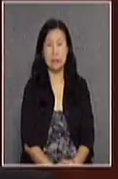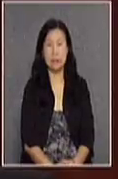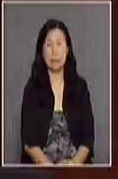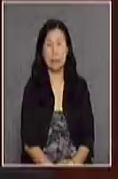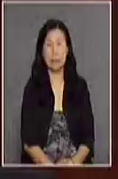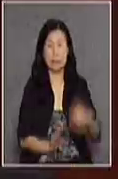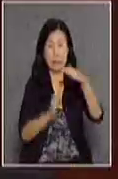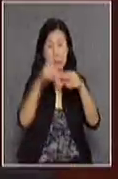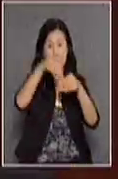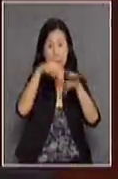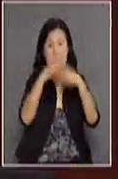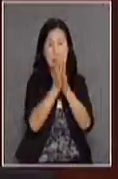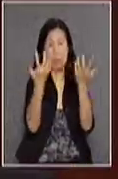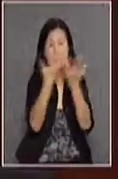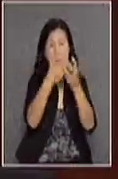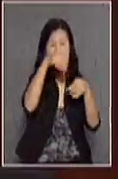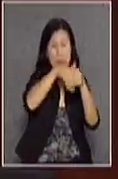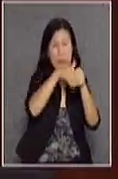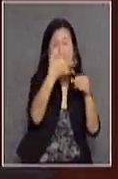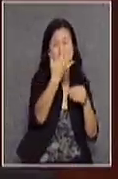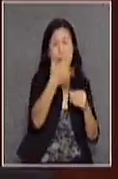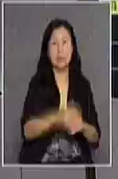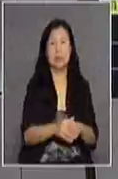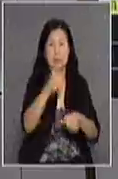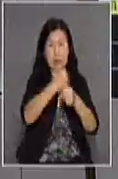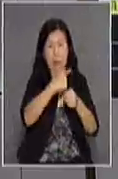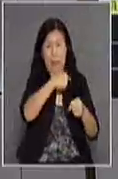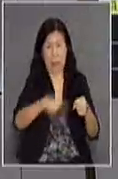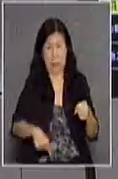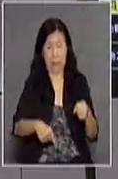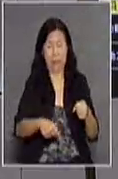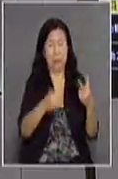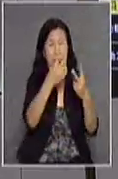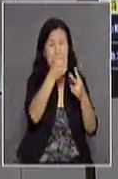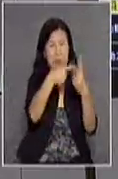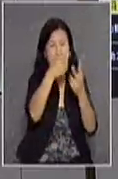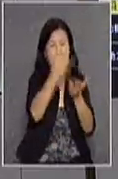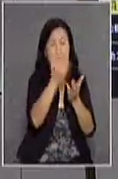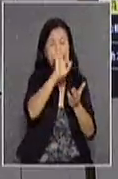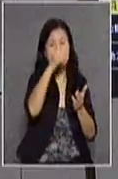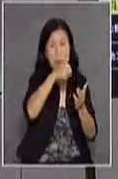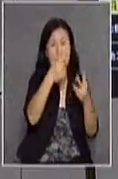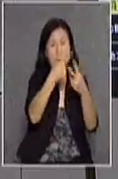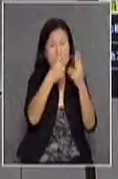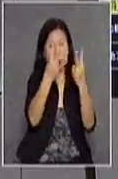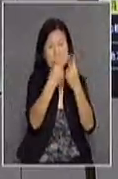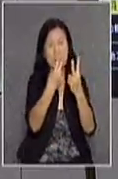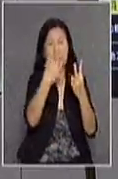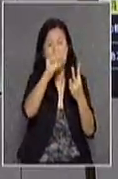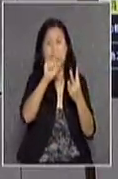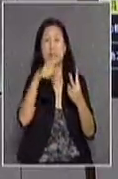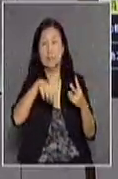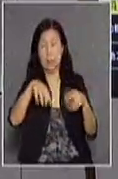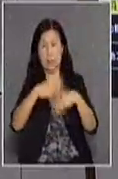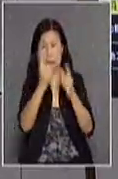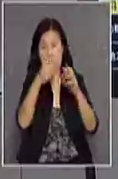停止表決，顯示結果。功能團體選舉產生的議員20位出席，沒有人贊成，22位反對，1位棄權。分區直接